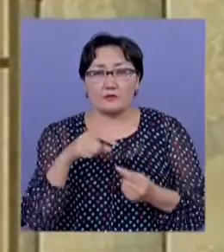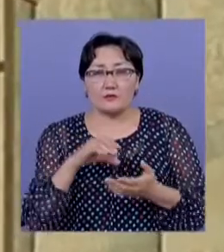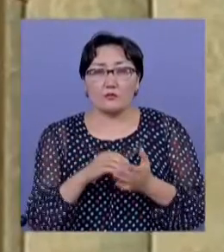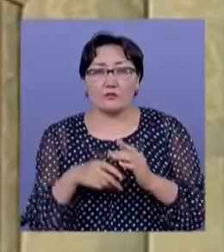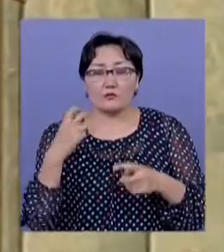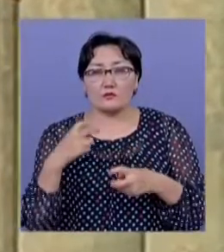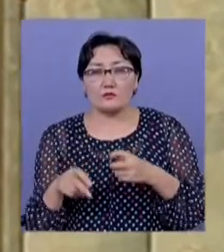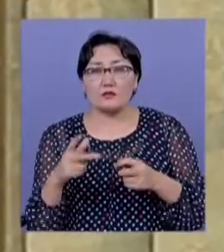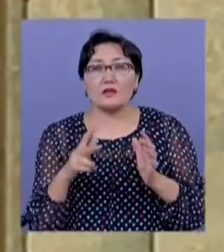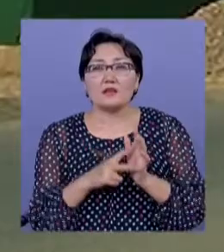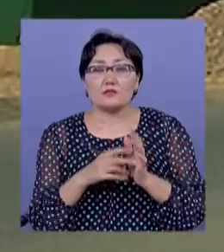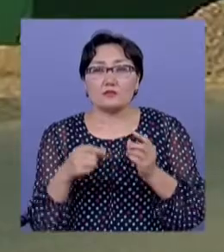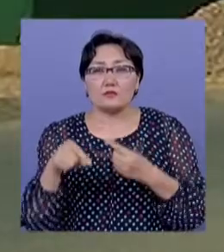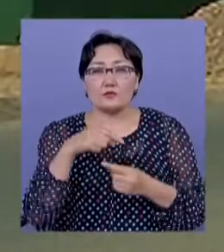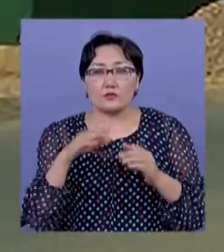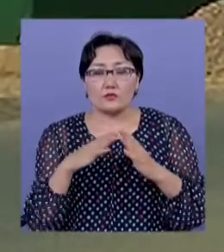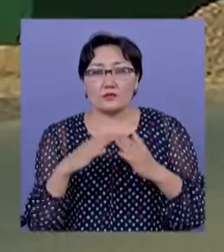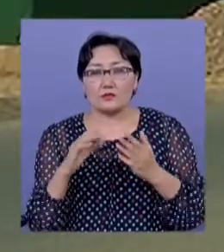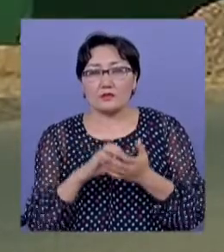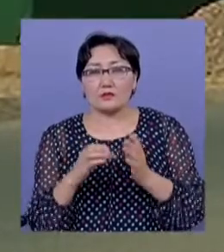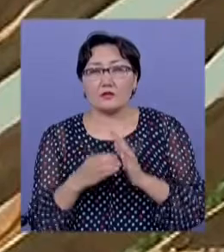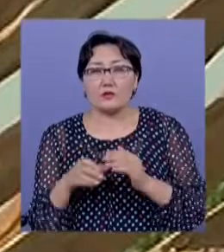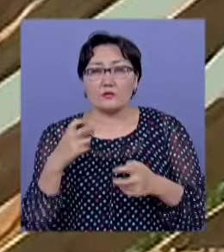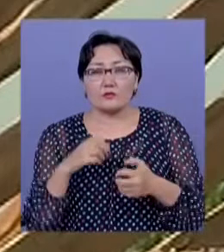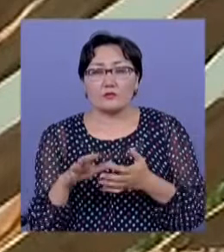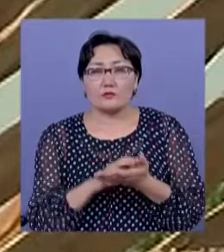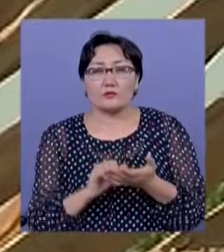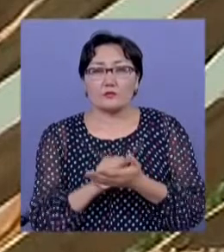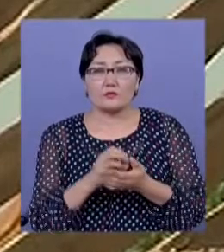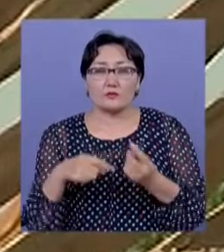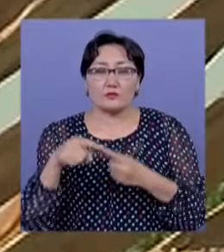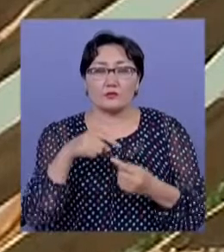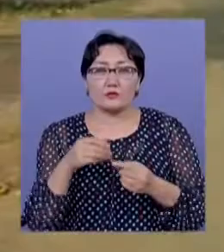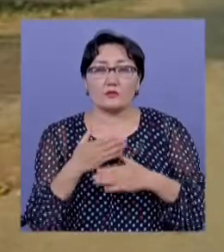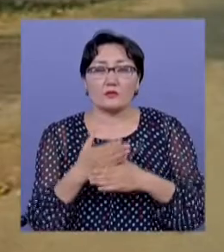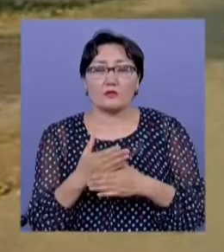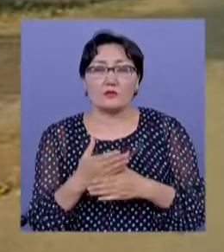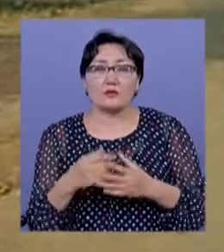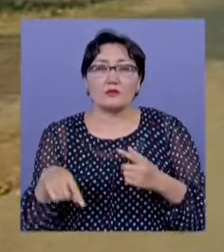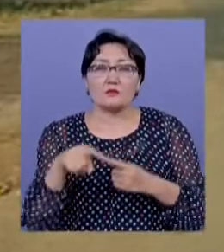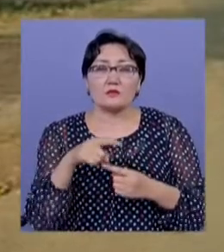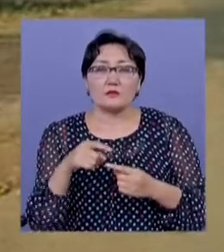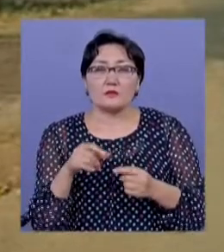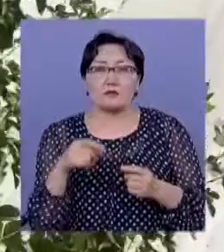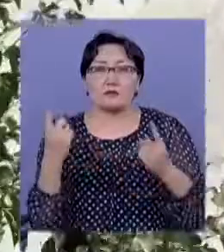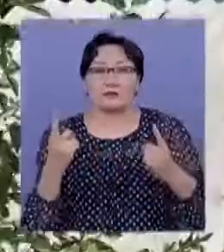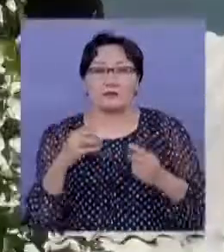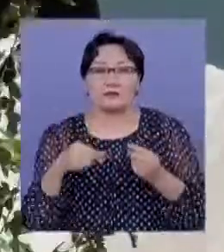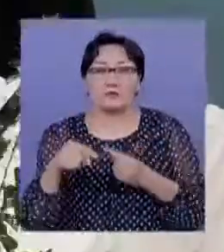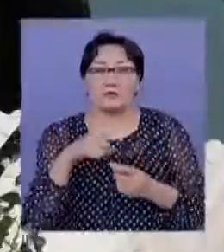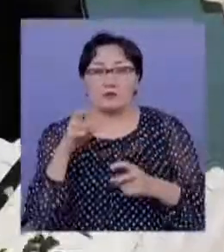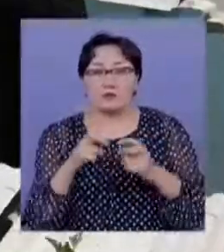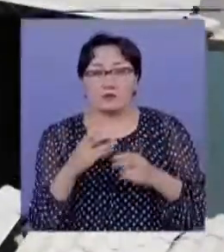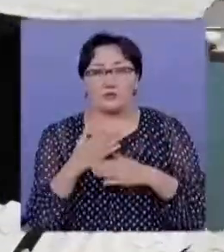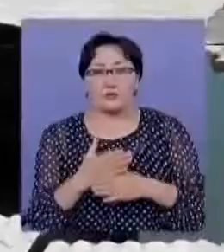бүлінсе, 8 бизнес орталығы мүлдем жарамсыз деп танылған екен. Бизнеске бизнес көмектеседі жобасының аясында елдегі ірі кәсіпорындар қолдау көрсетіп